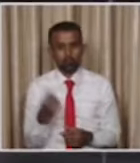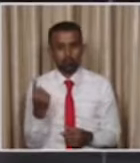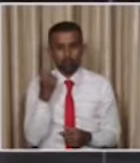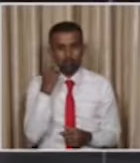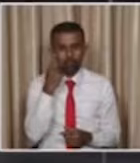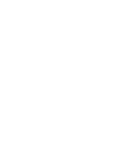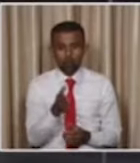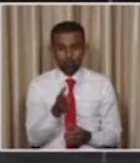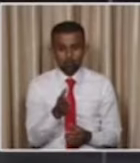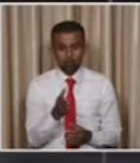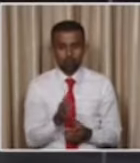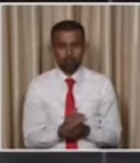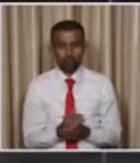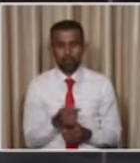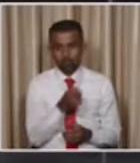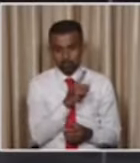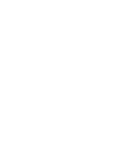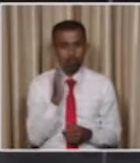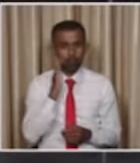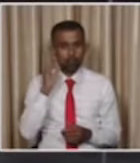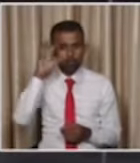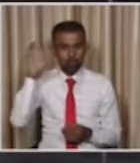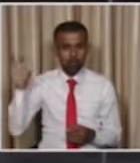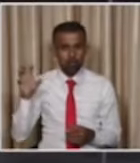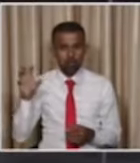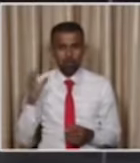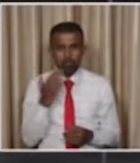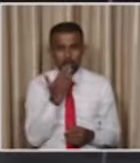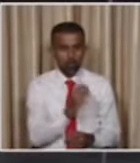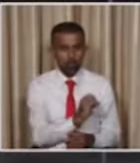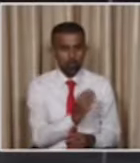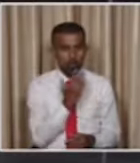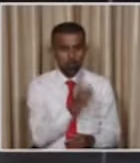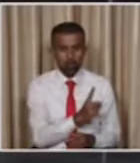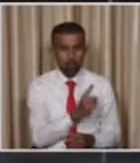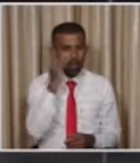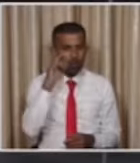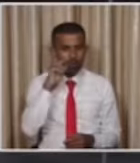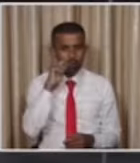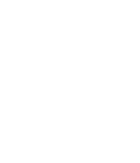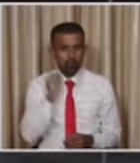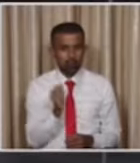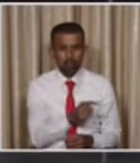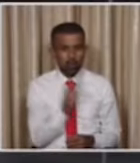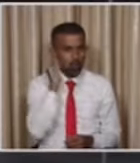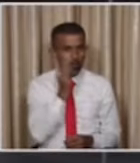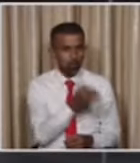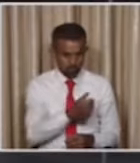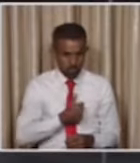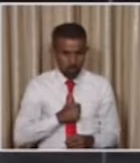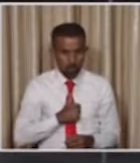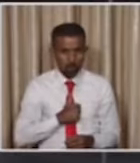ඕනේ. අනිත් අතට දැන් මං ඊයේ කව බටහිර රටවල ප්‍රාථමික ශ්‍රේණියේ දරුවන්ගෙන් අහනවා, දෙමාපියන්ගේ අනුමැතියකින් තොරව ඔබ